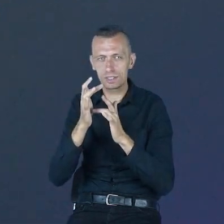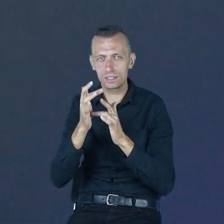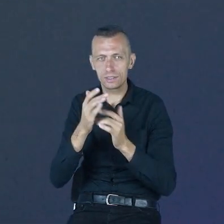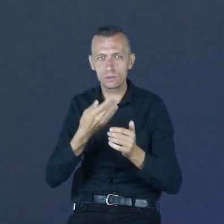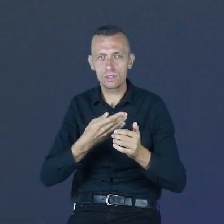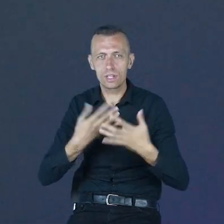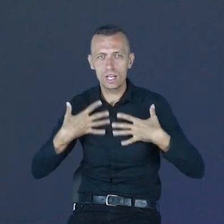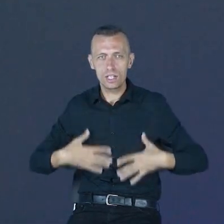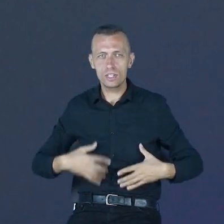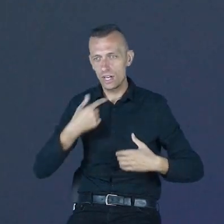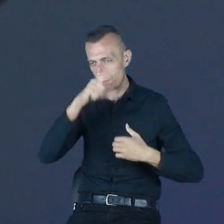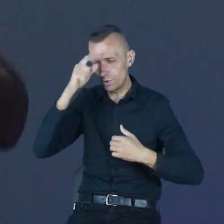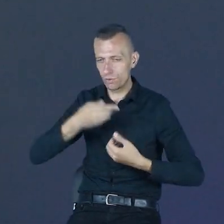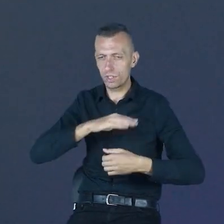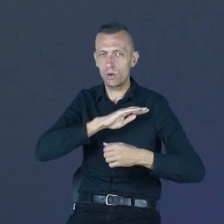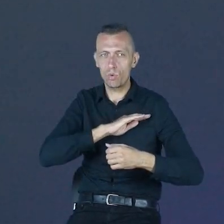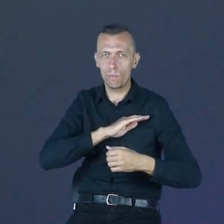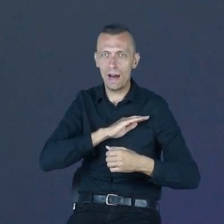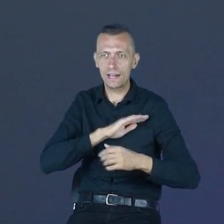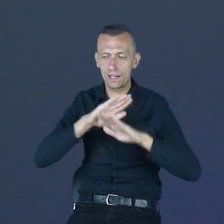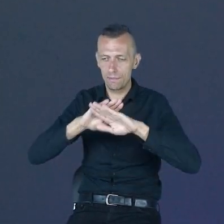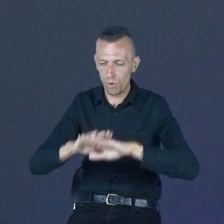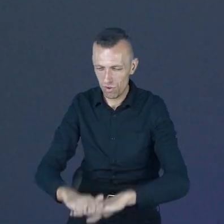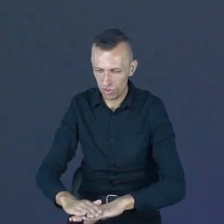dnia zmartwychwstał i jest na prawicy Ojca.